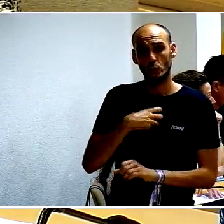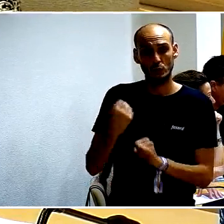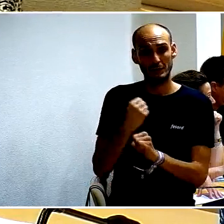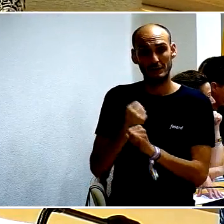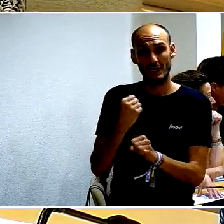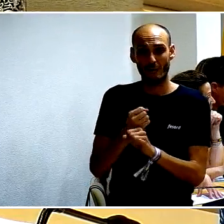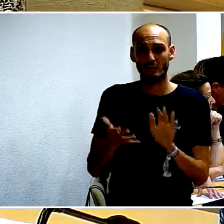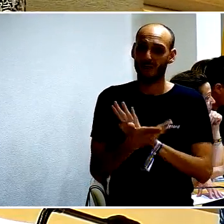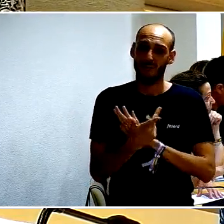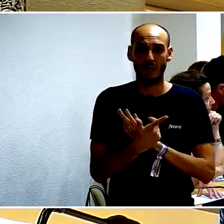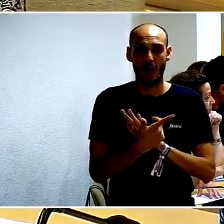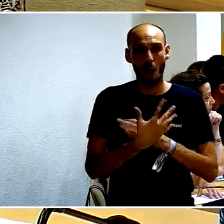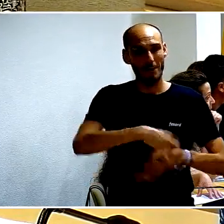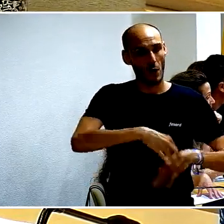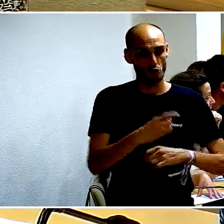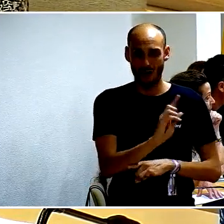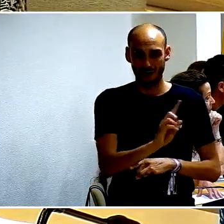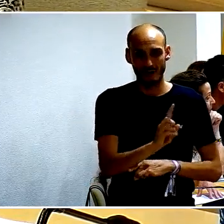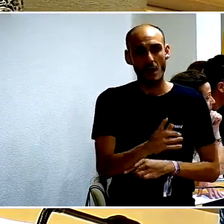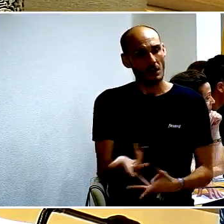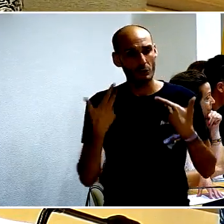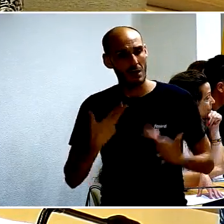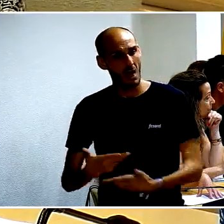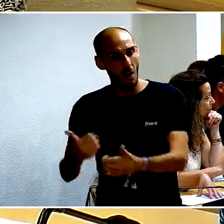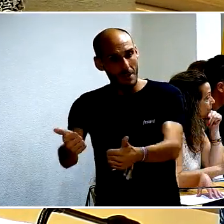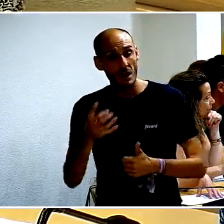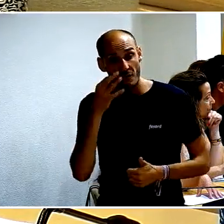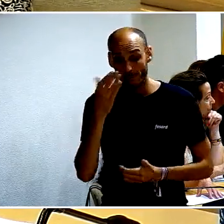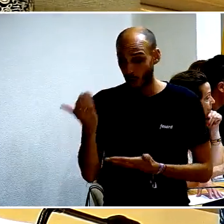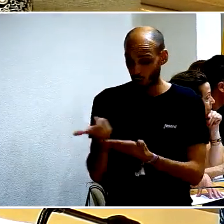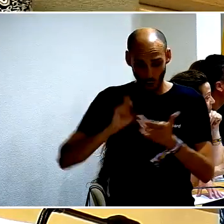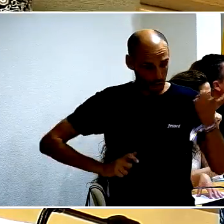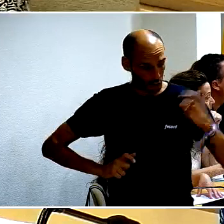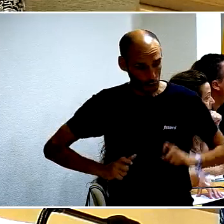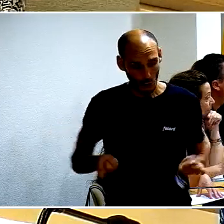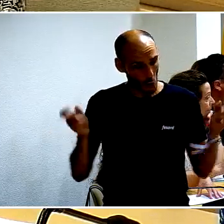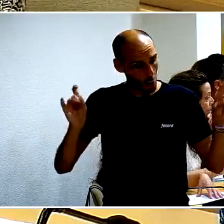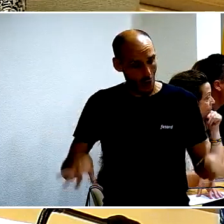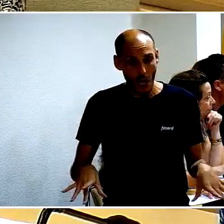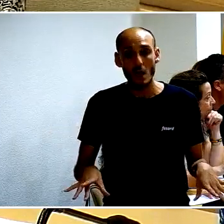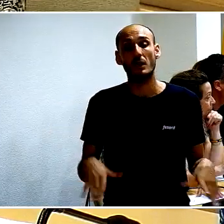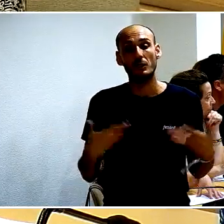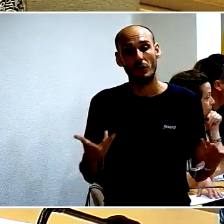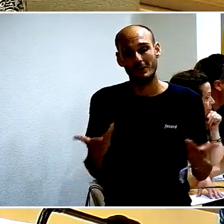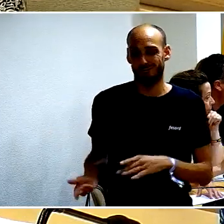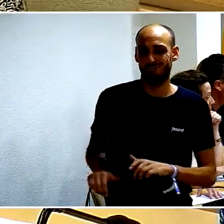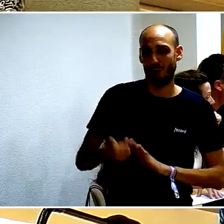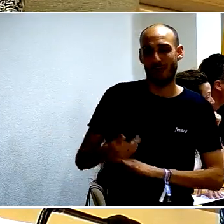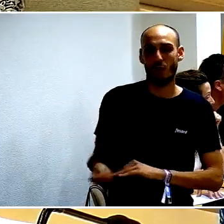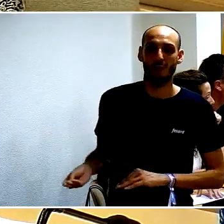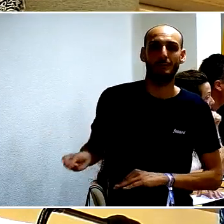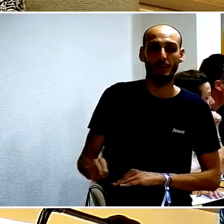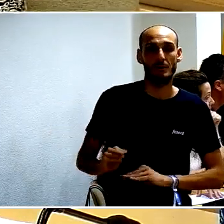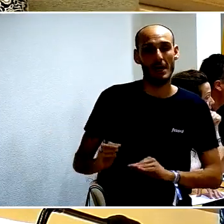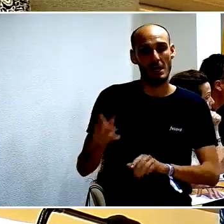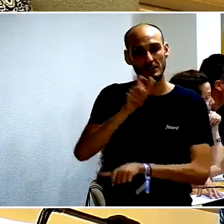un PO i assumissin més responsabilitats, però el sou era pràcticament el mateix. Aleshores, el que fem és aprovar un complement per a que les persones, els oficials de